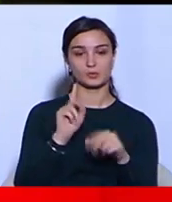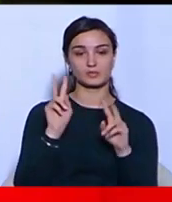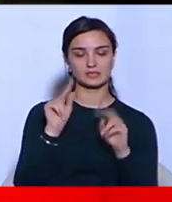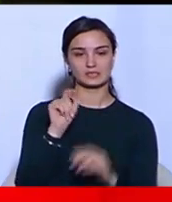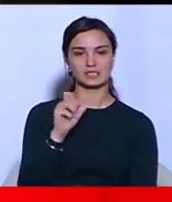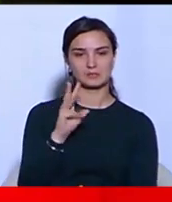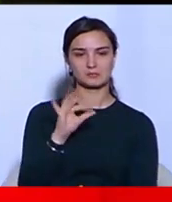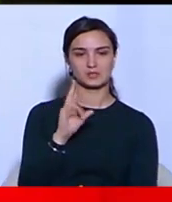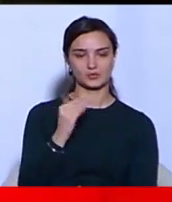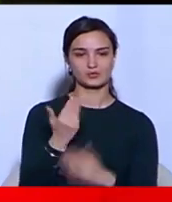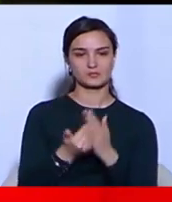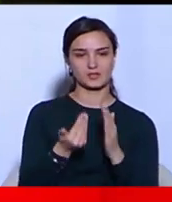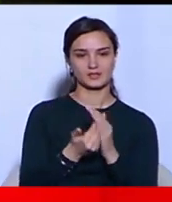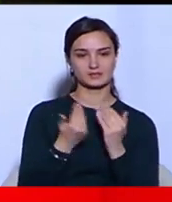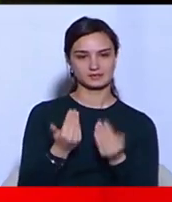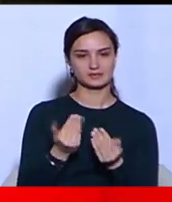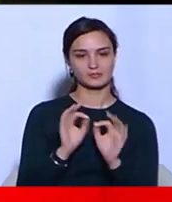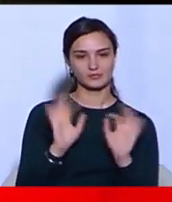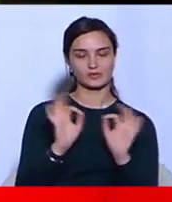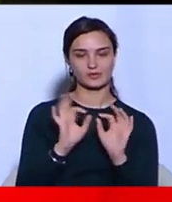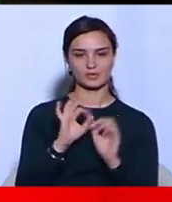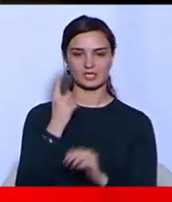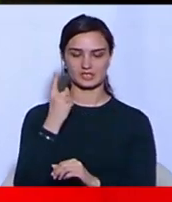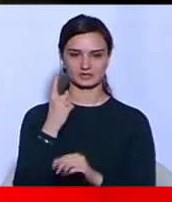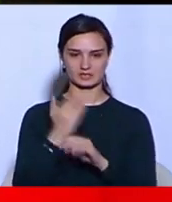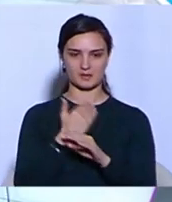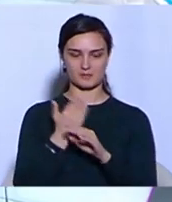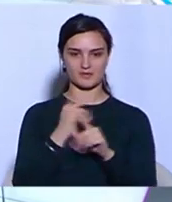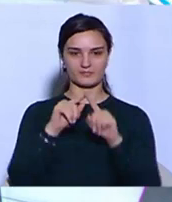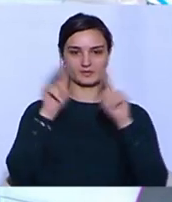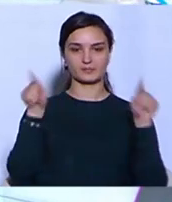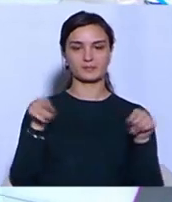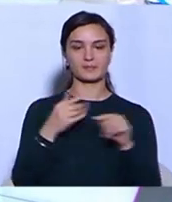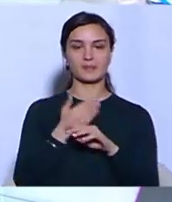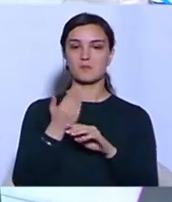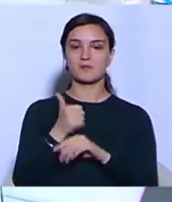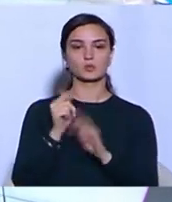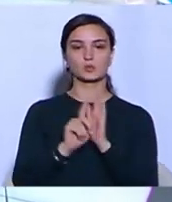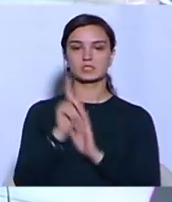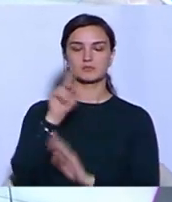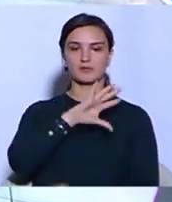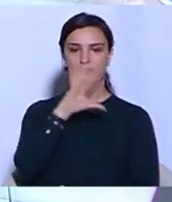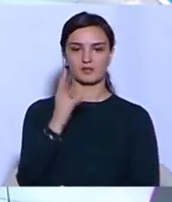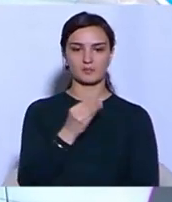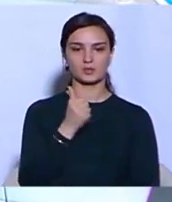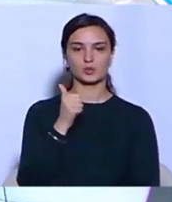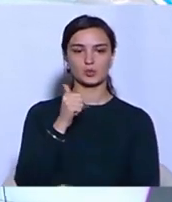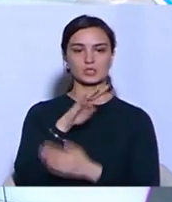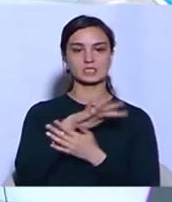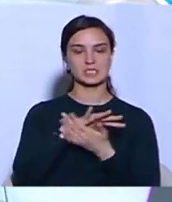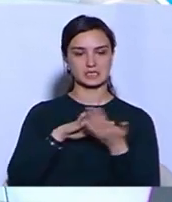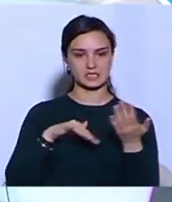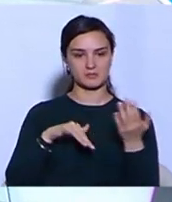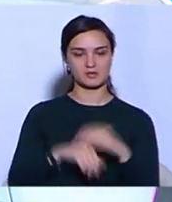თემიკო ფილაურის მაგალითზე მოგვეყოლა ერთი დიდი ამბავი. ამბავი როგორ იწება ყველაფერი, როგორ